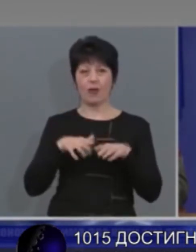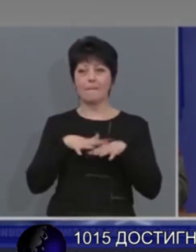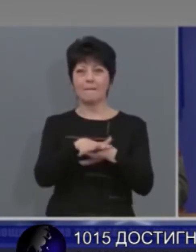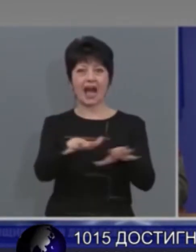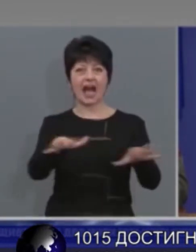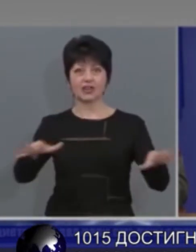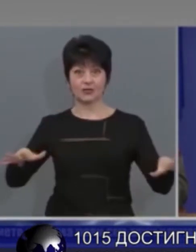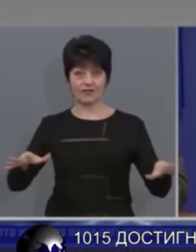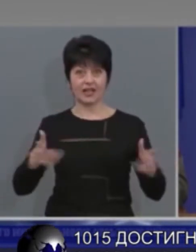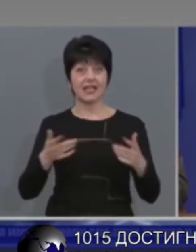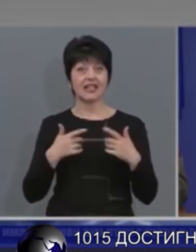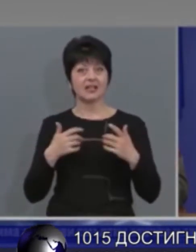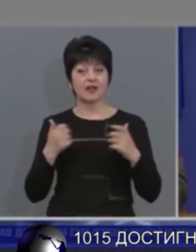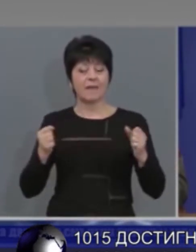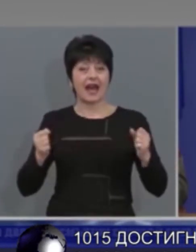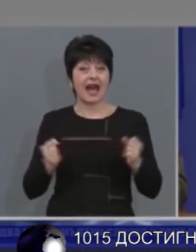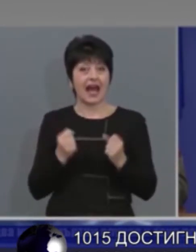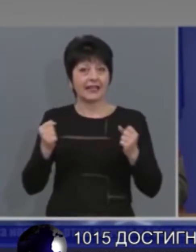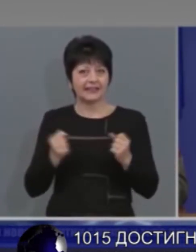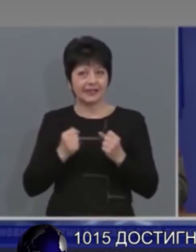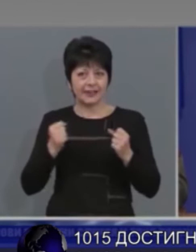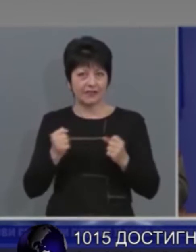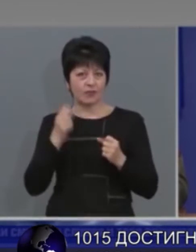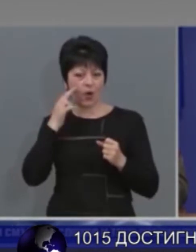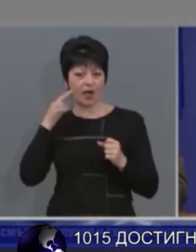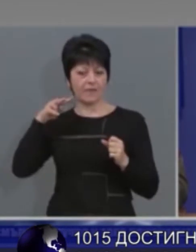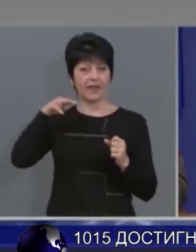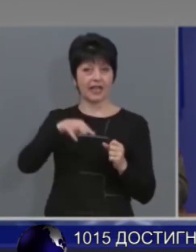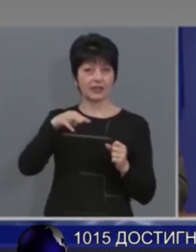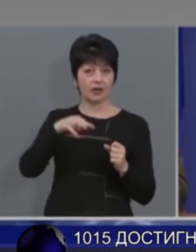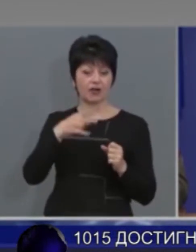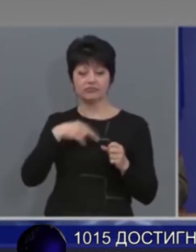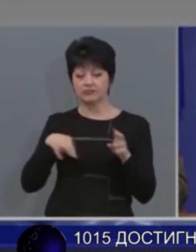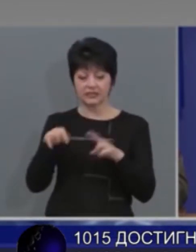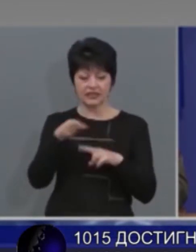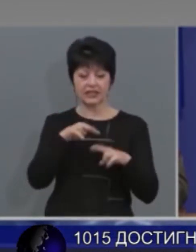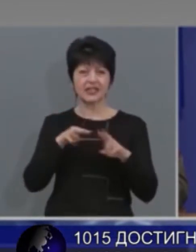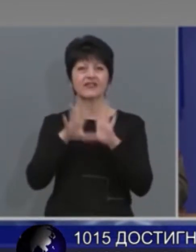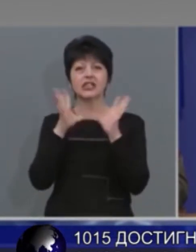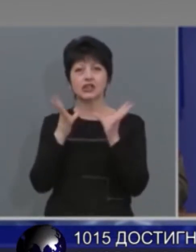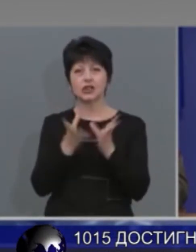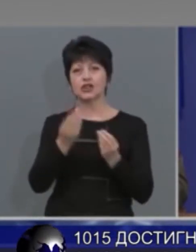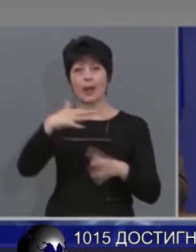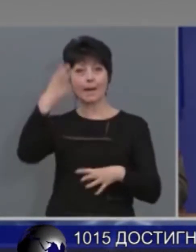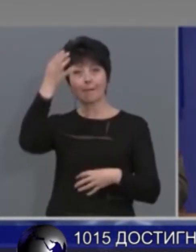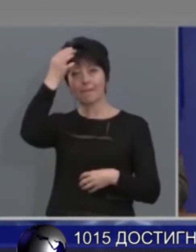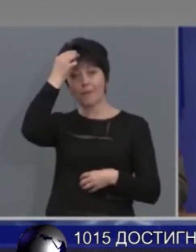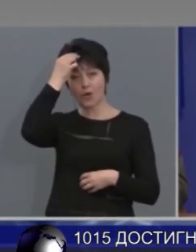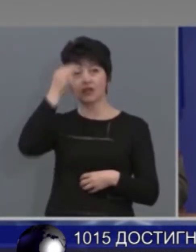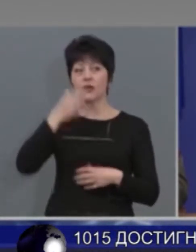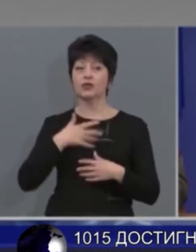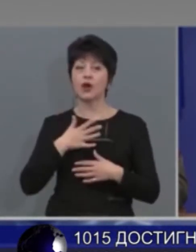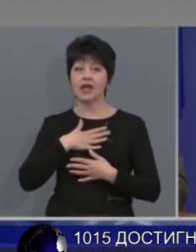искаме активно да минем от пасивен към активен надзор. Активно търсиме всички болни, които са с